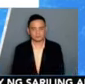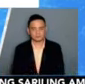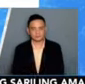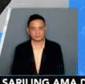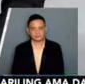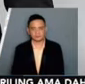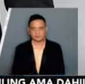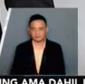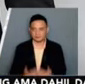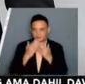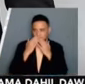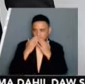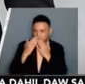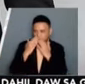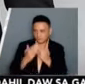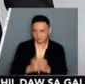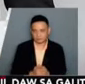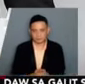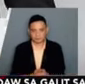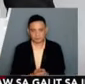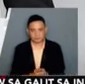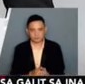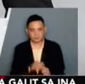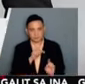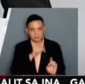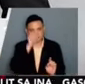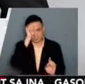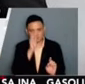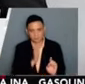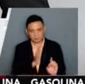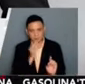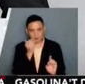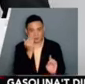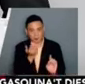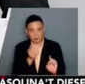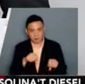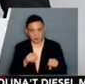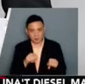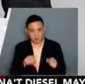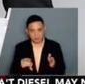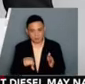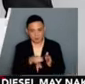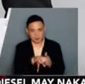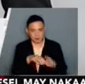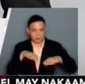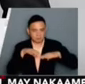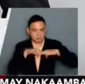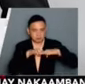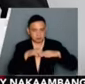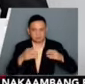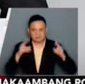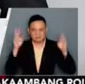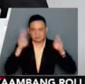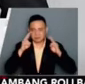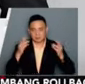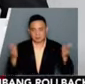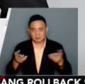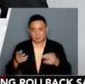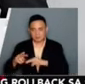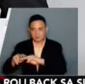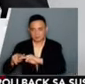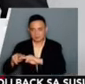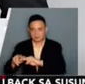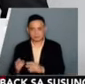Patay ang isang lalaking sakay ng garong na sumalpok sa concrete barrier sa San hinto Pangasinan habang sa bantay iloco Sur isang